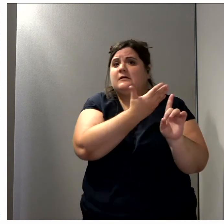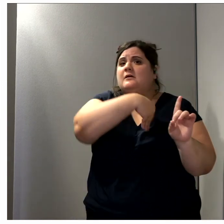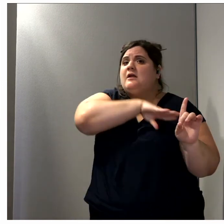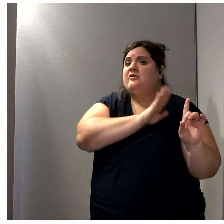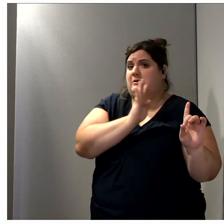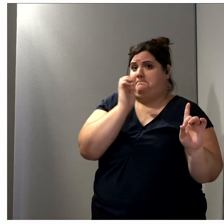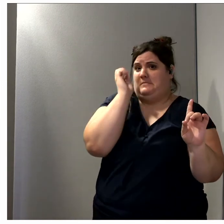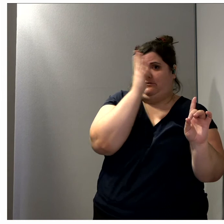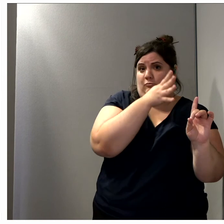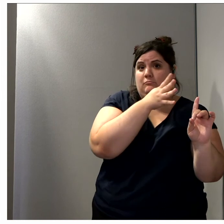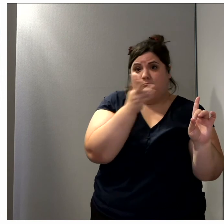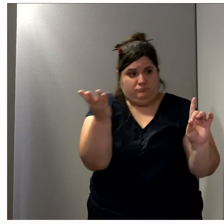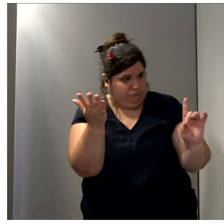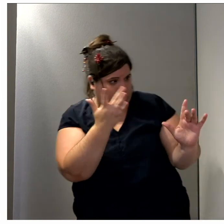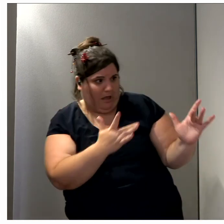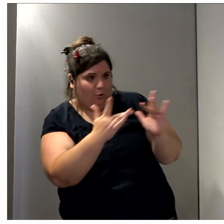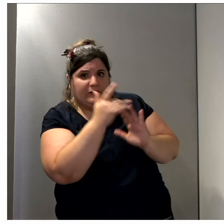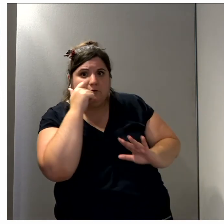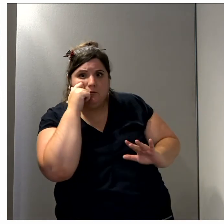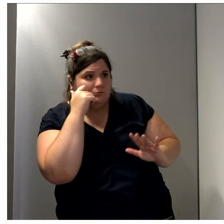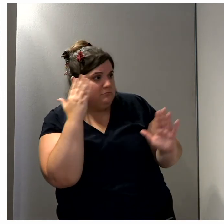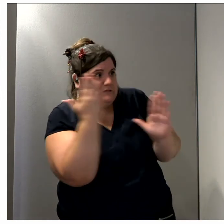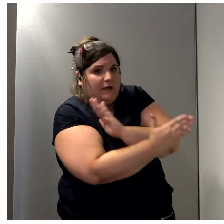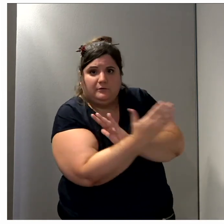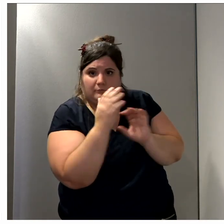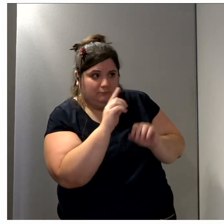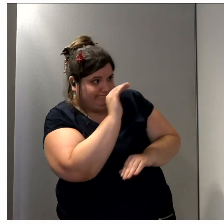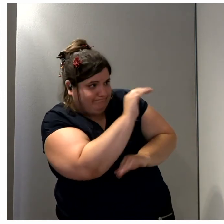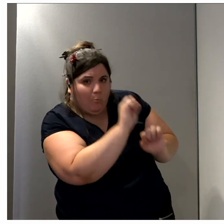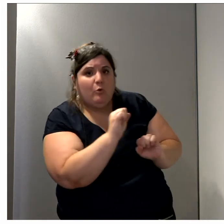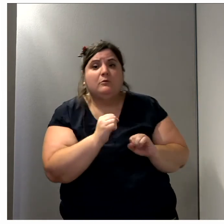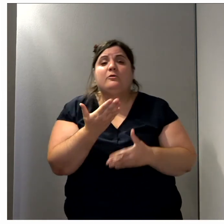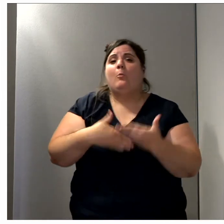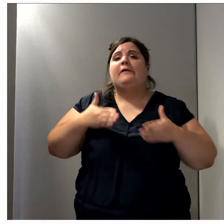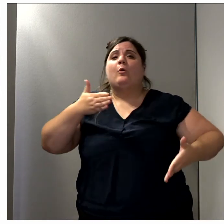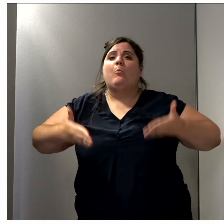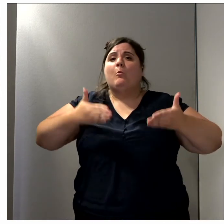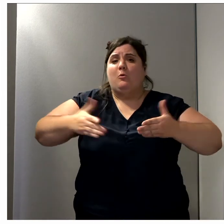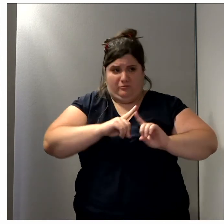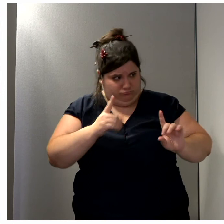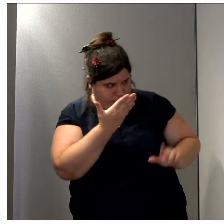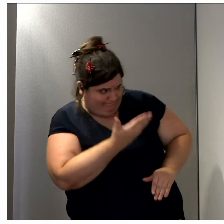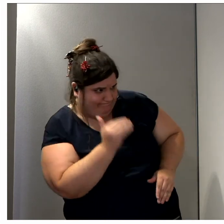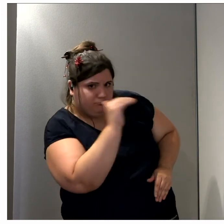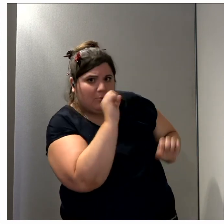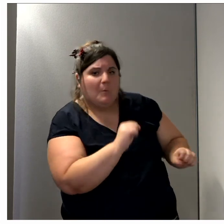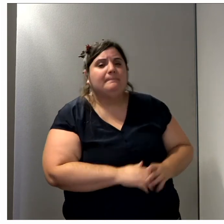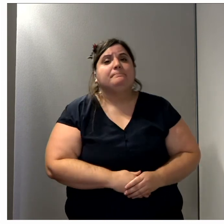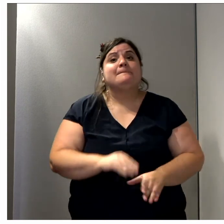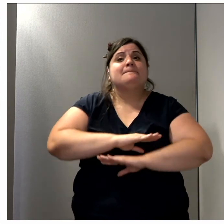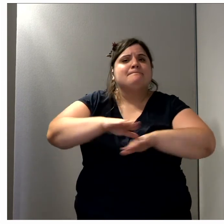toujours proposé. Je conclurai donc en citant le secrétaire général de